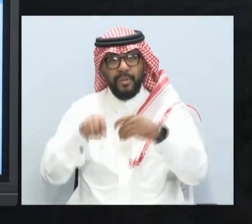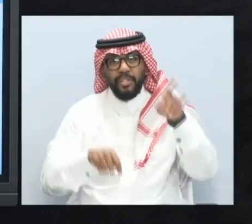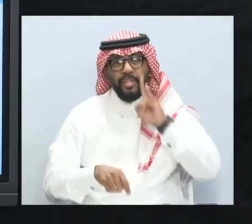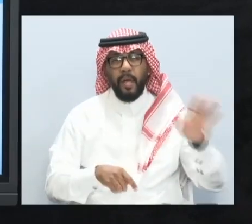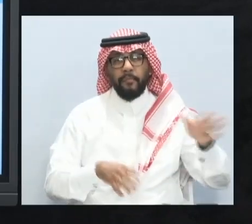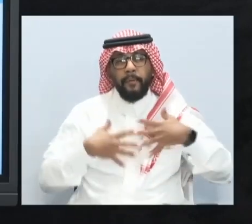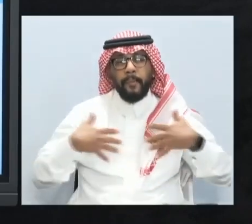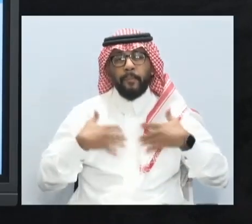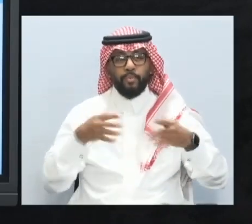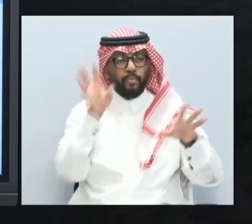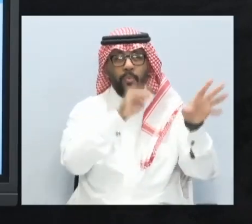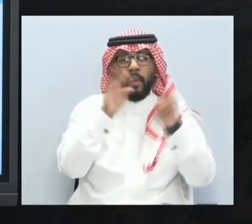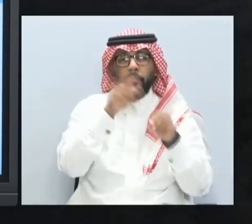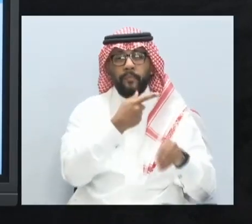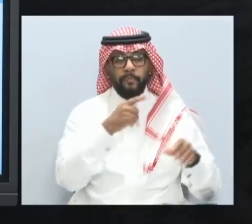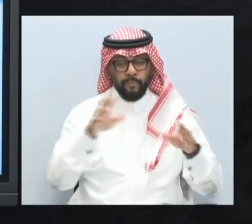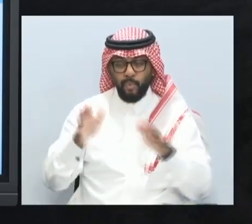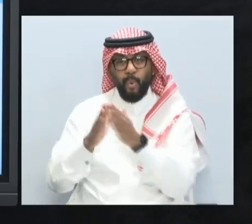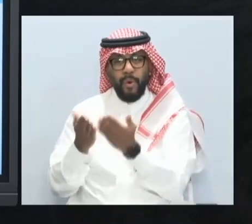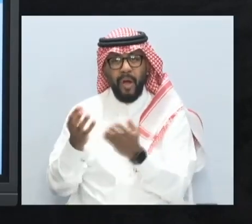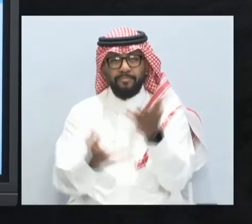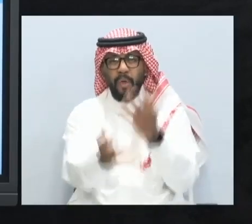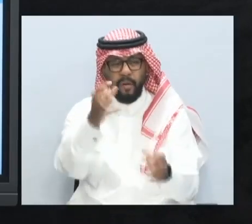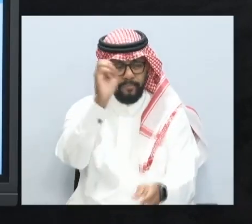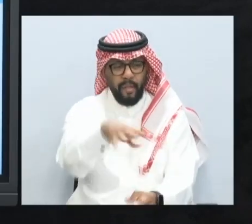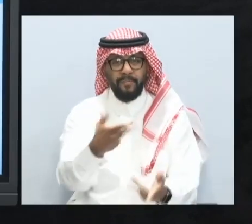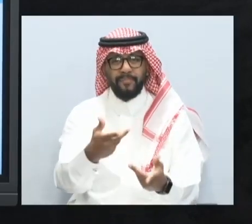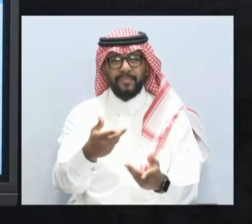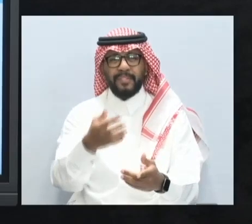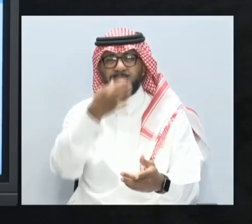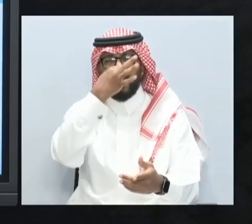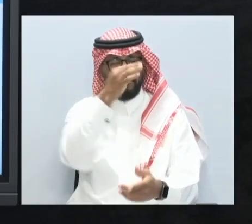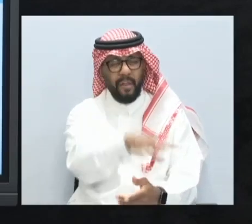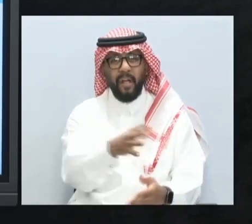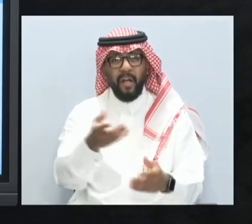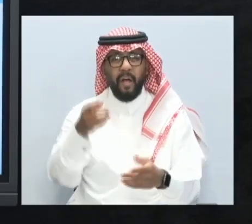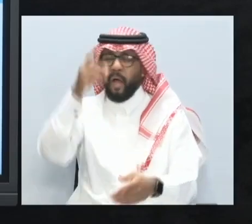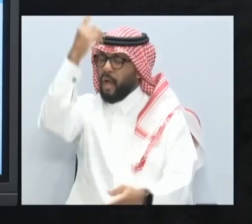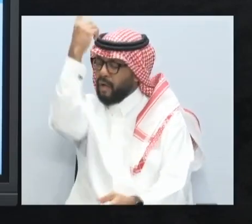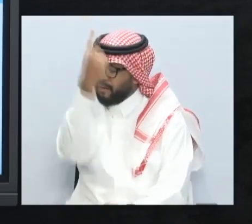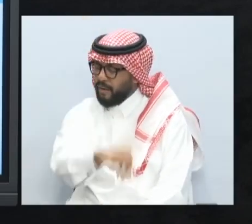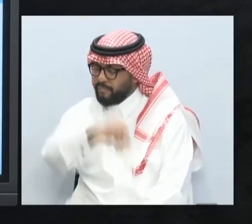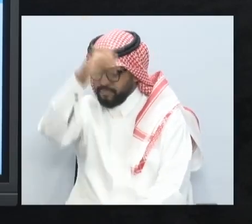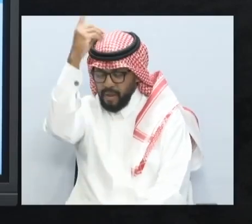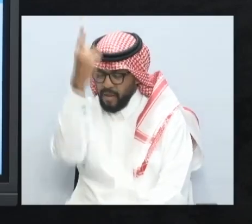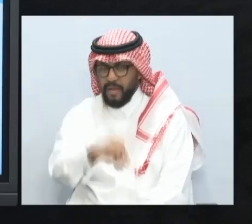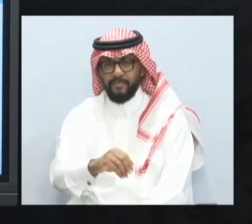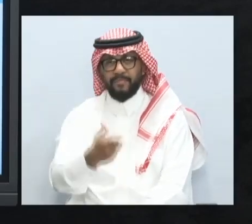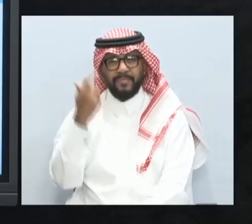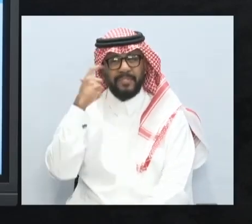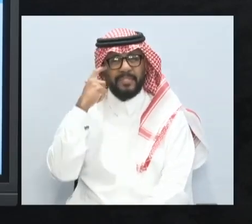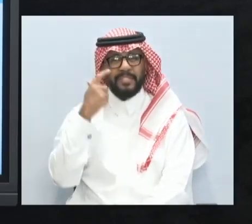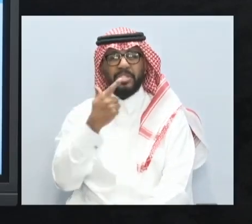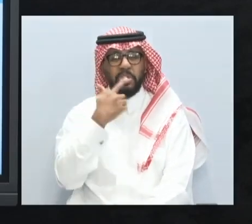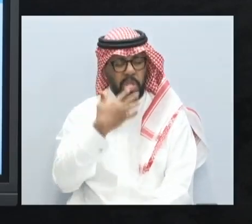ذلك قصص كثيره منهم من وضع القران الكريم في المرحاض نسال الله السلامه والعافيه منهم من وضع دم الحيض على